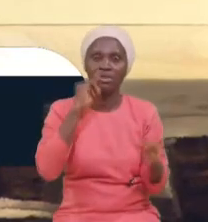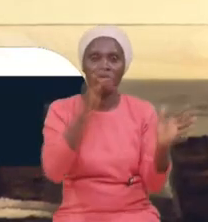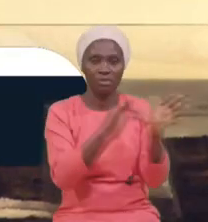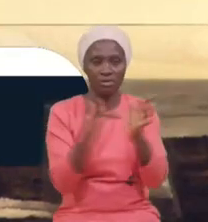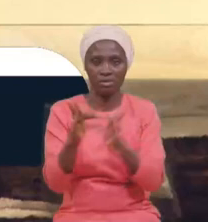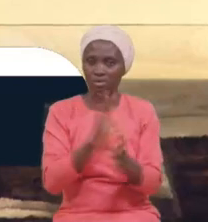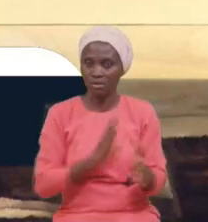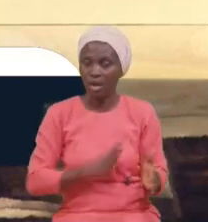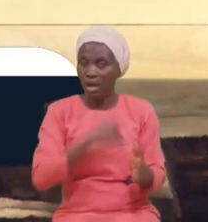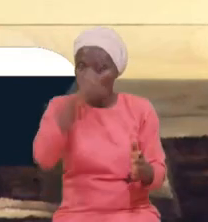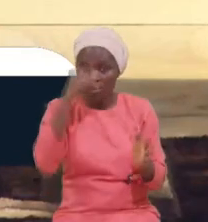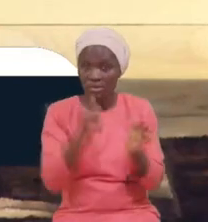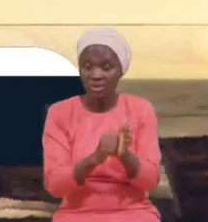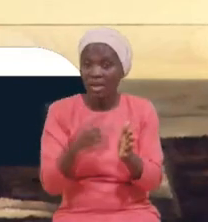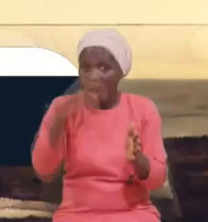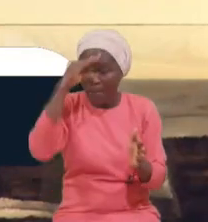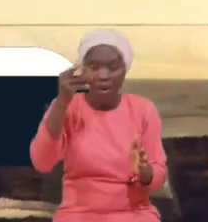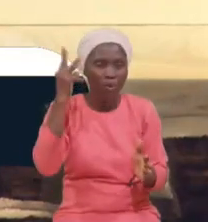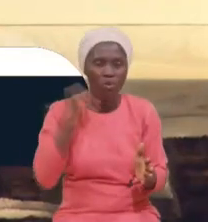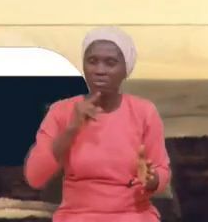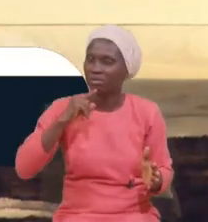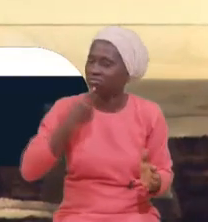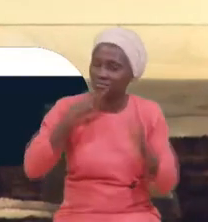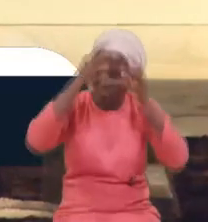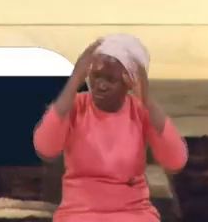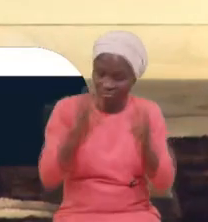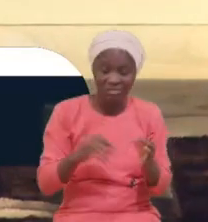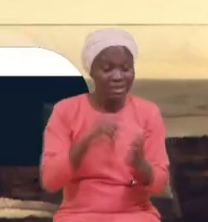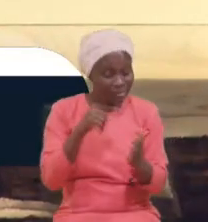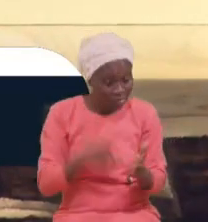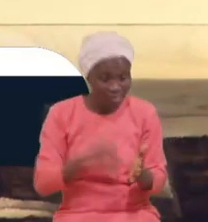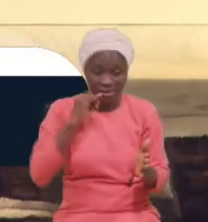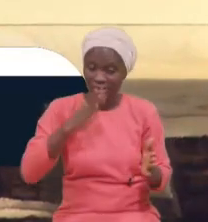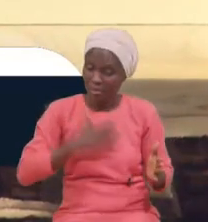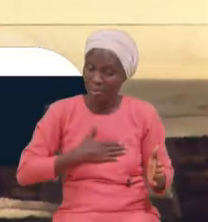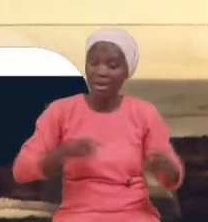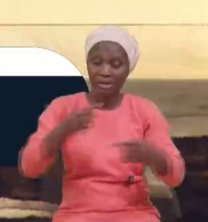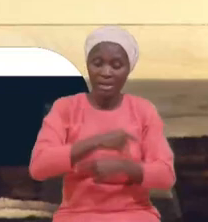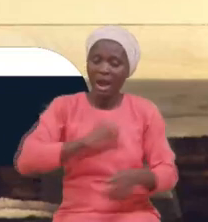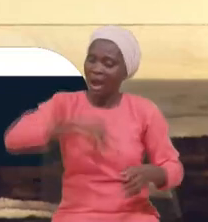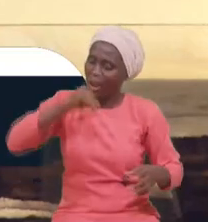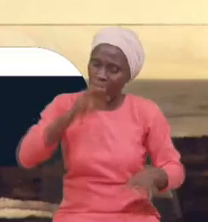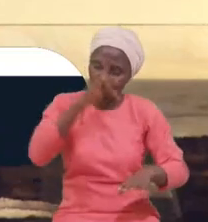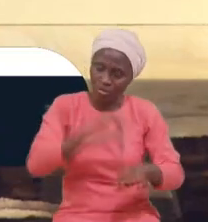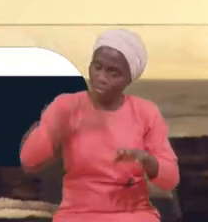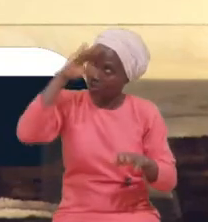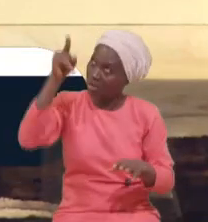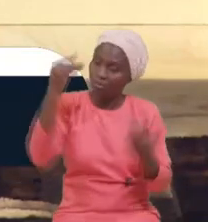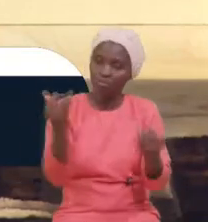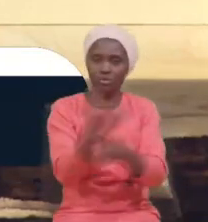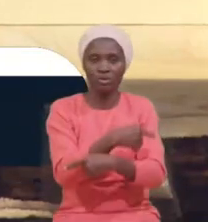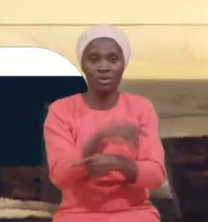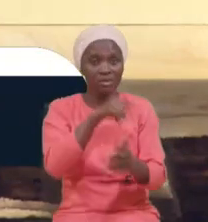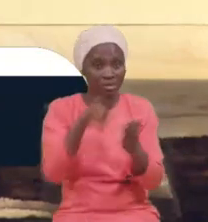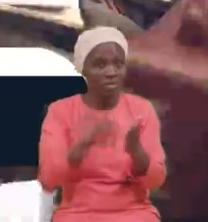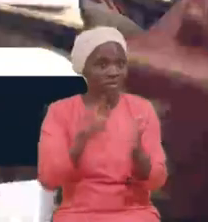C'est Jésus-Christ. À cause de cela, l'homme là est très vraiment désespéré. Que voici mon jour, je vais le toucher ce